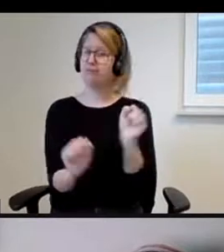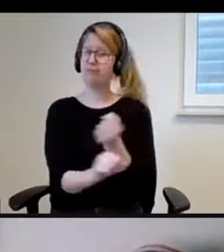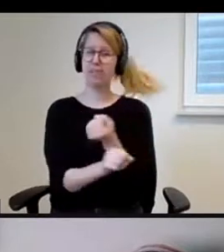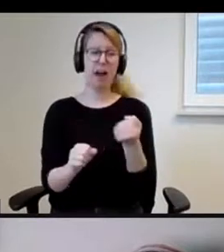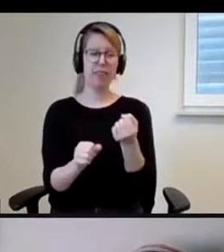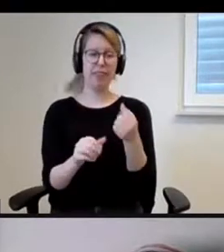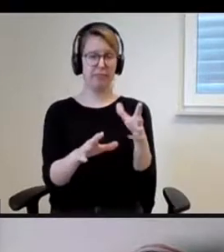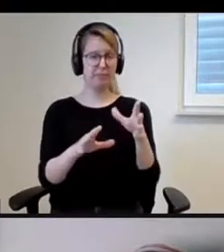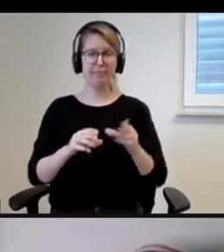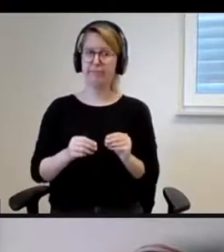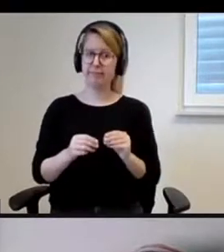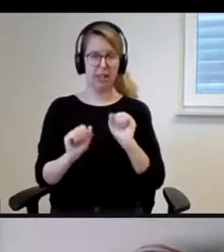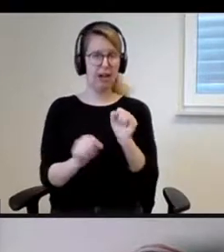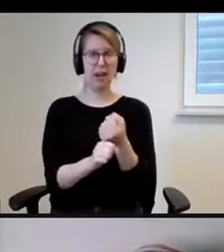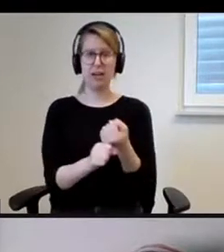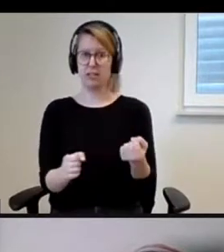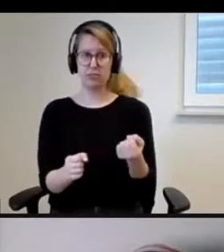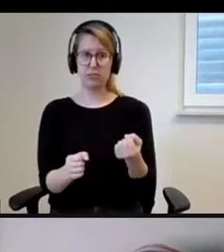voilà,